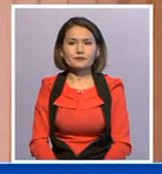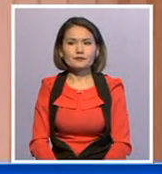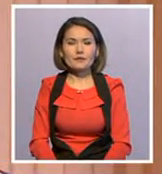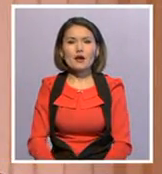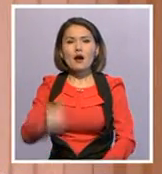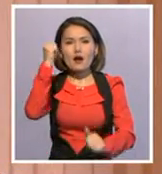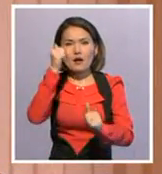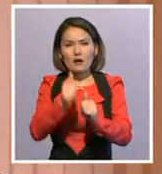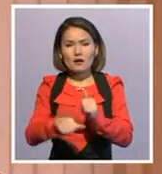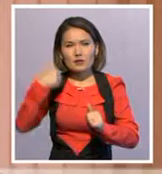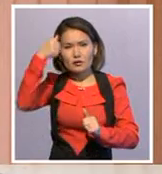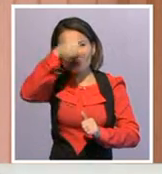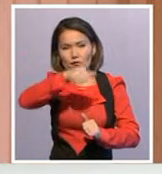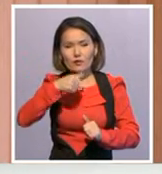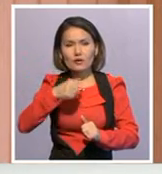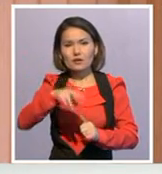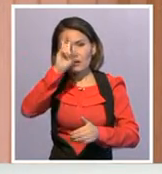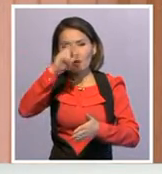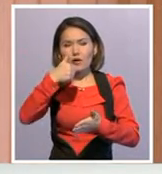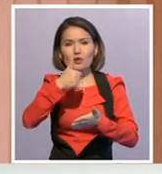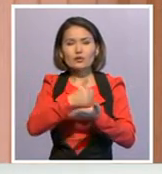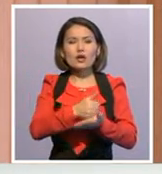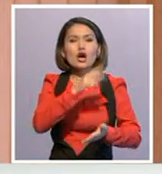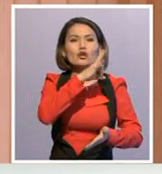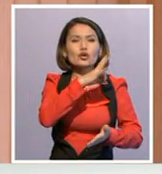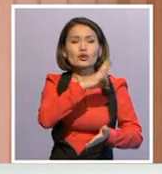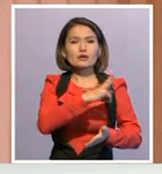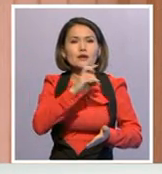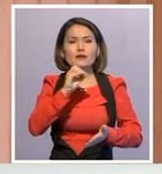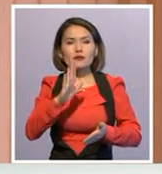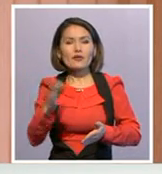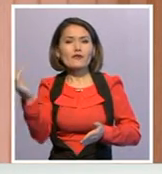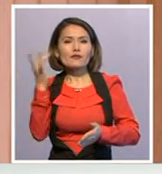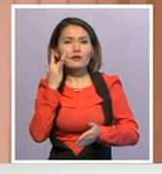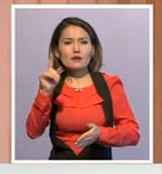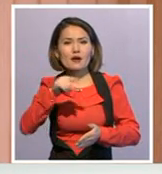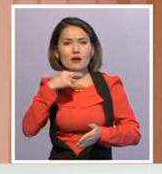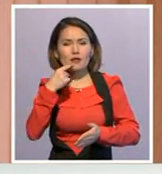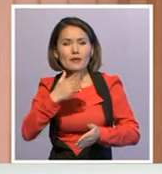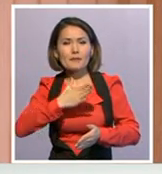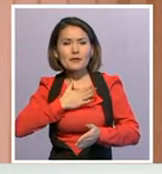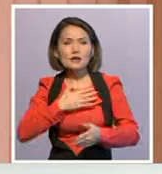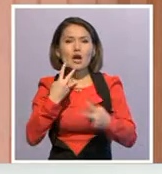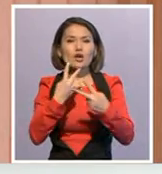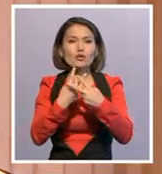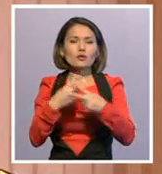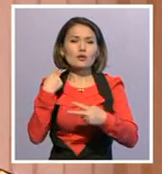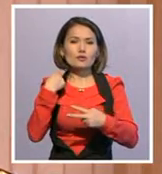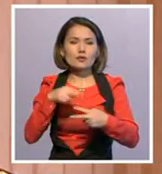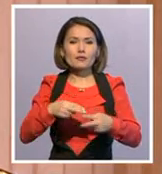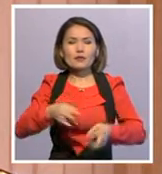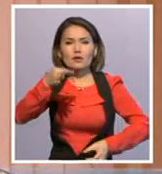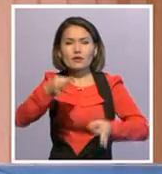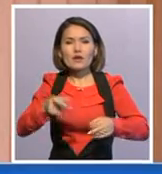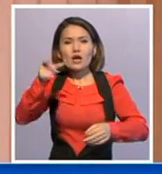Жыл сайынғы елбасымыз Нұрсұлтан Әбішұлы Назарбаевтың халқына жолдауына сәйкес қазіргі таңда ізгілендірілген қылмыстық